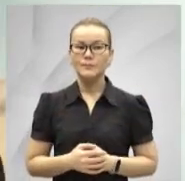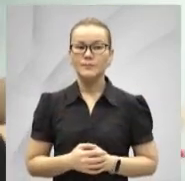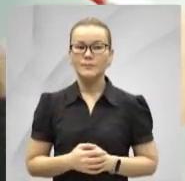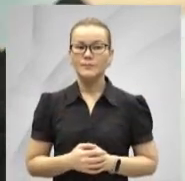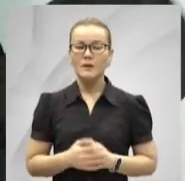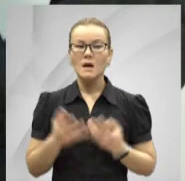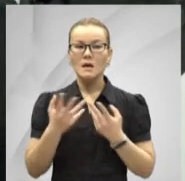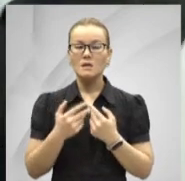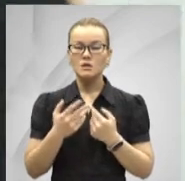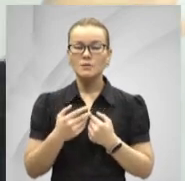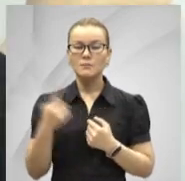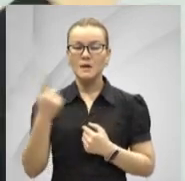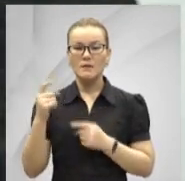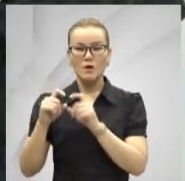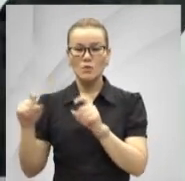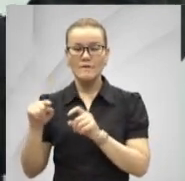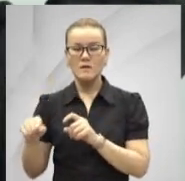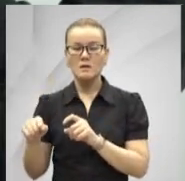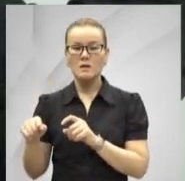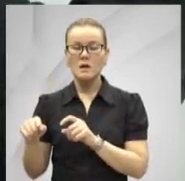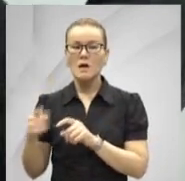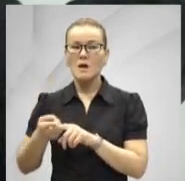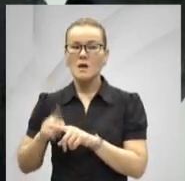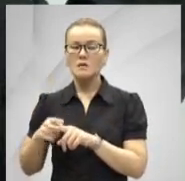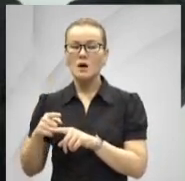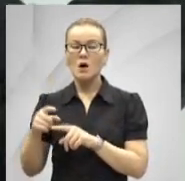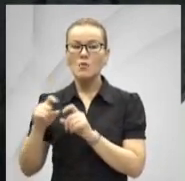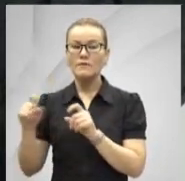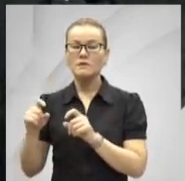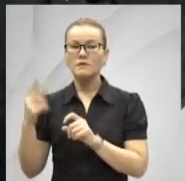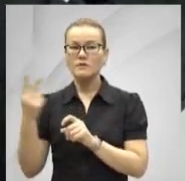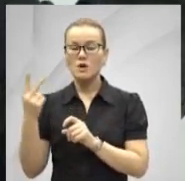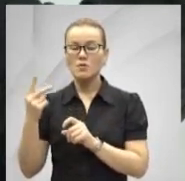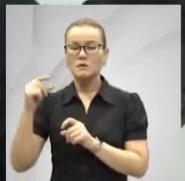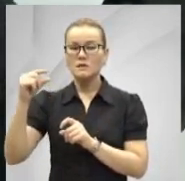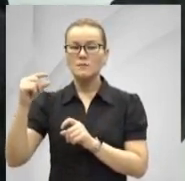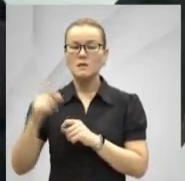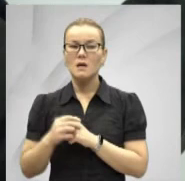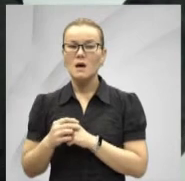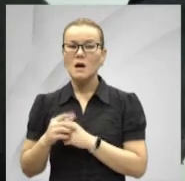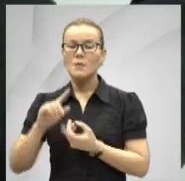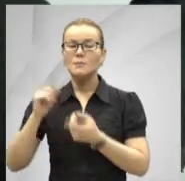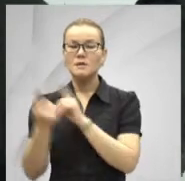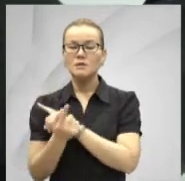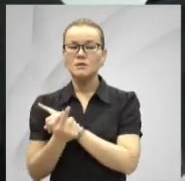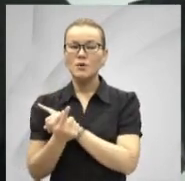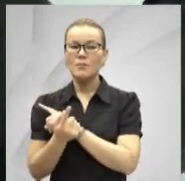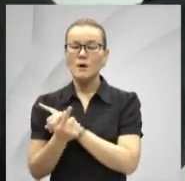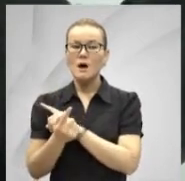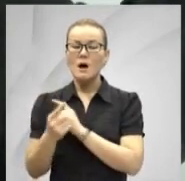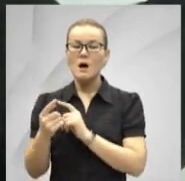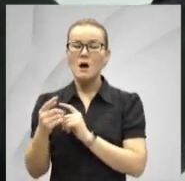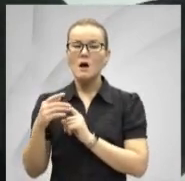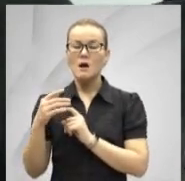2. Решим первое уравнение. Это уравнение второй степени. Перенесем единицу в левую